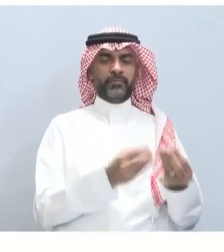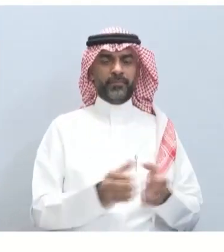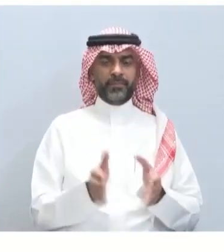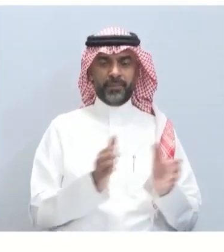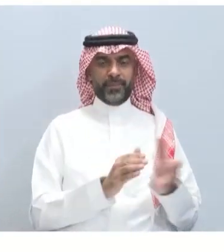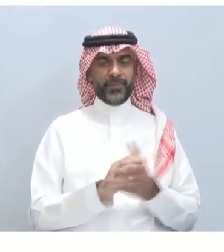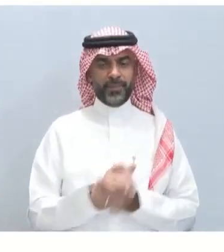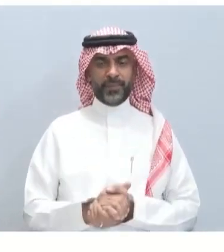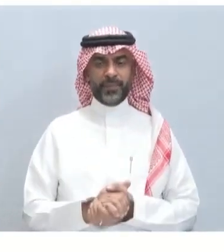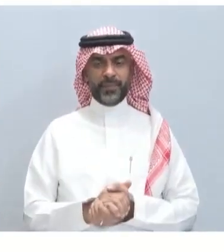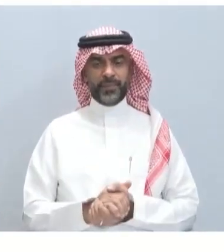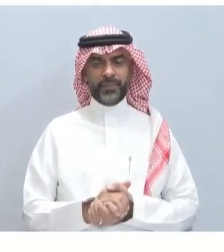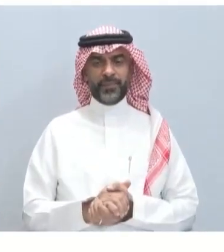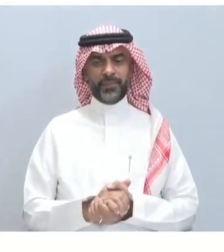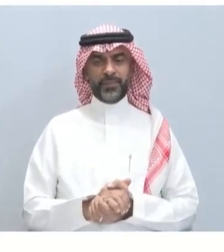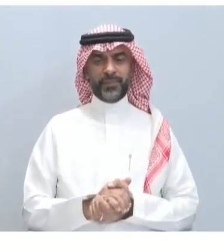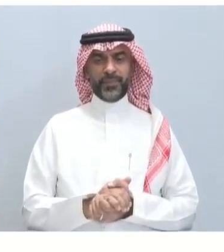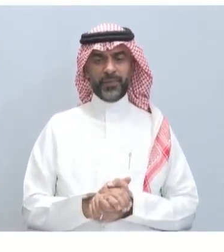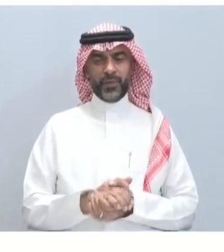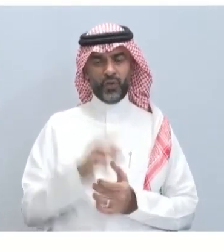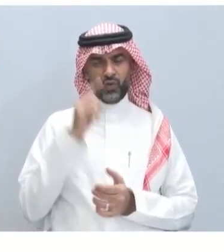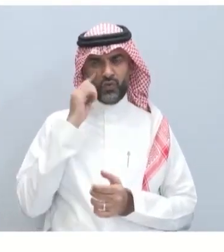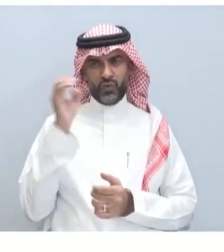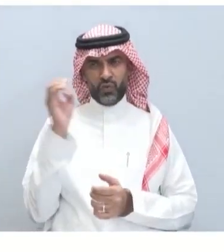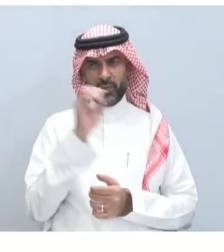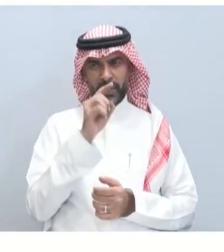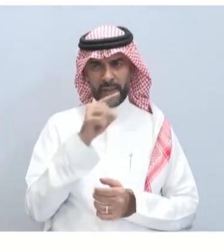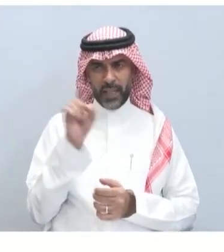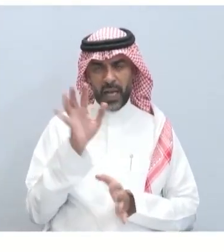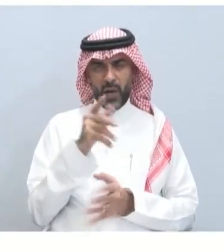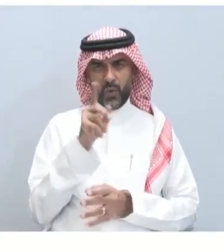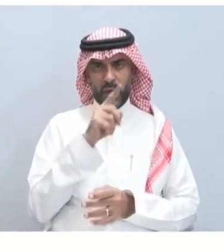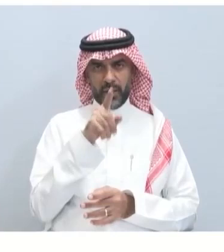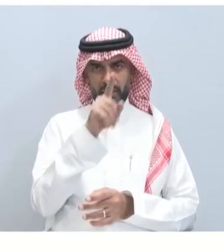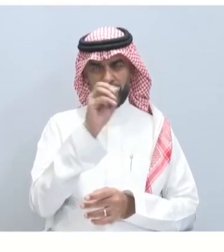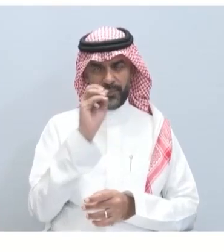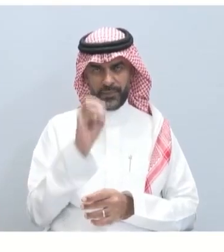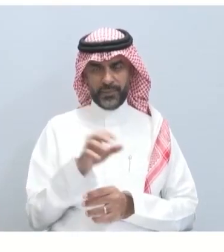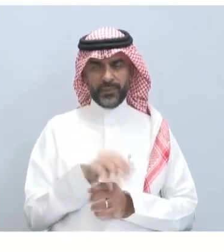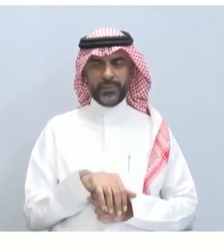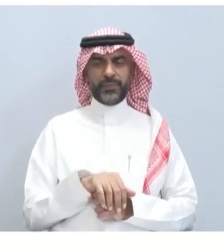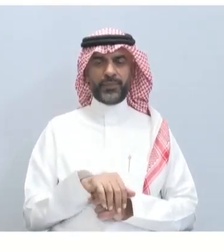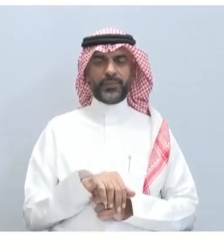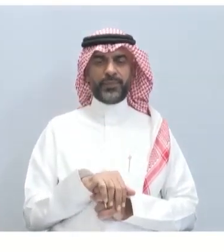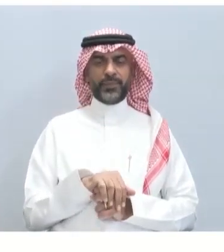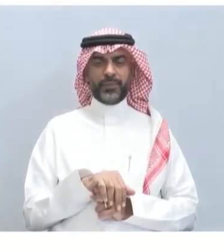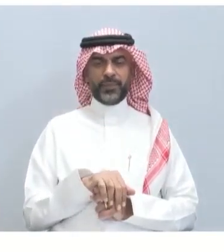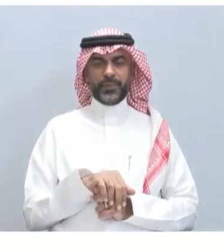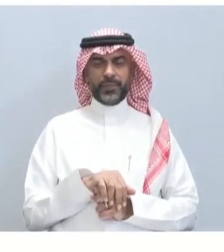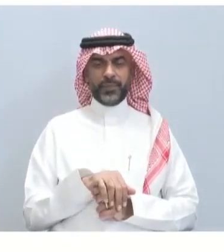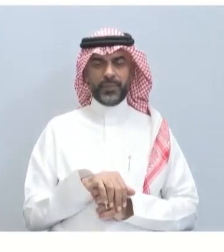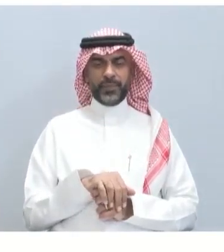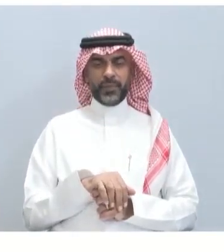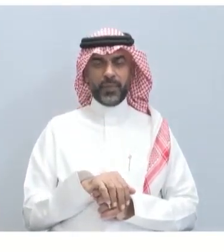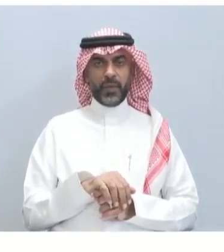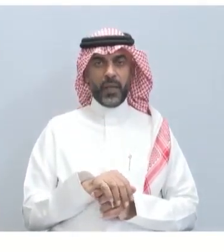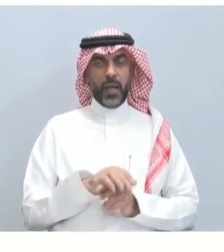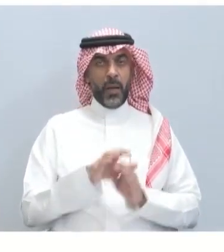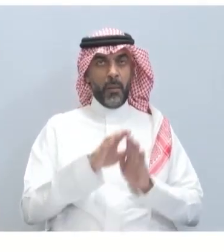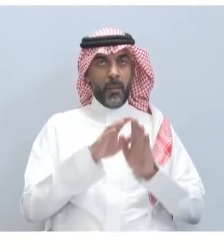لدينا هذا السؤال ايضا التالي ضع علامه صح امام العباره الصحيحه وعلامه خطا امام العباره الخاطئه مما ياتي